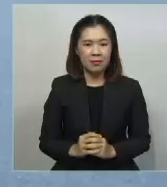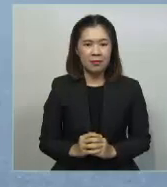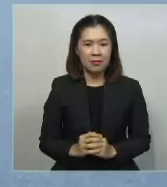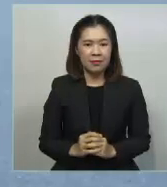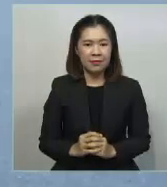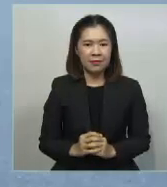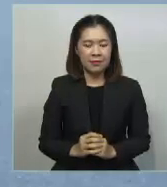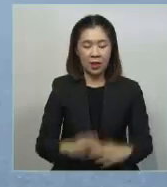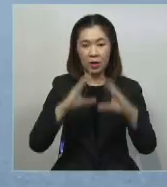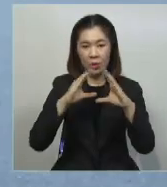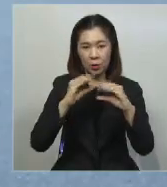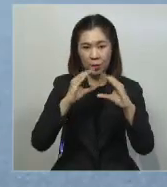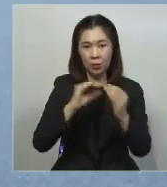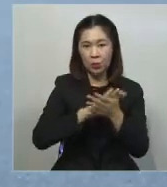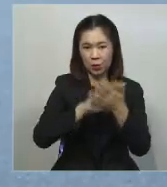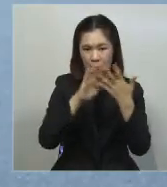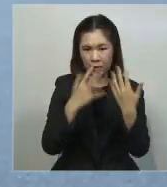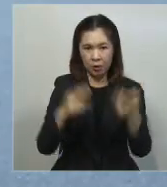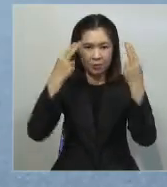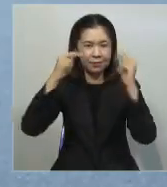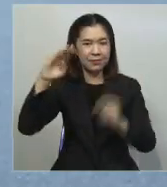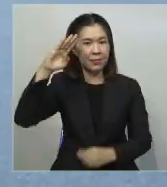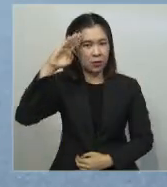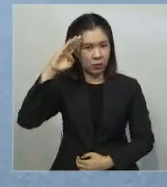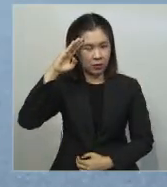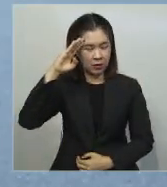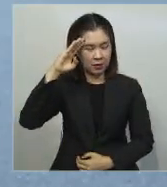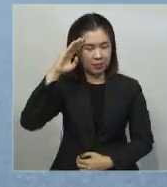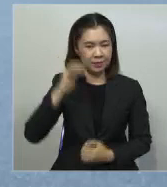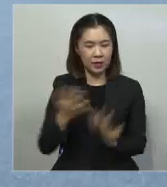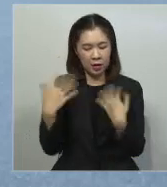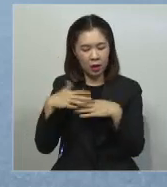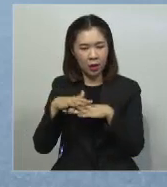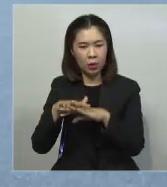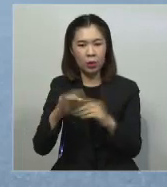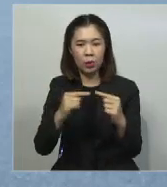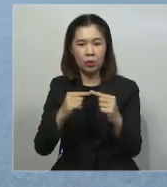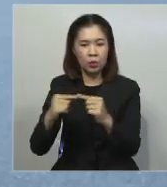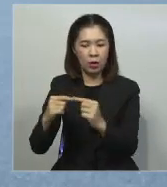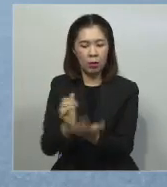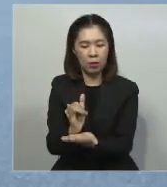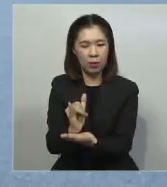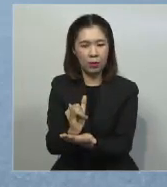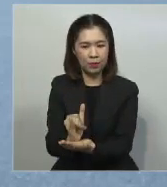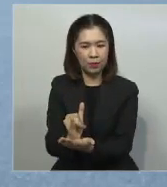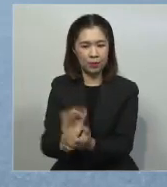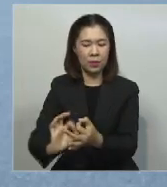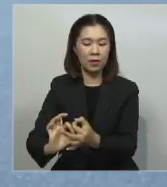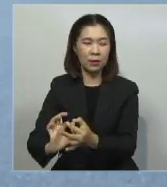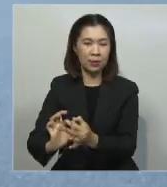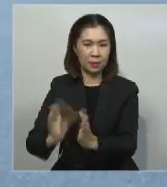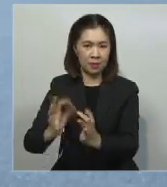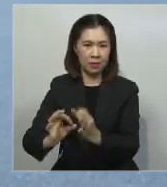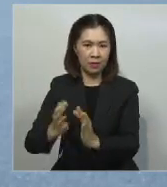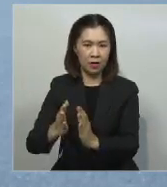หลังจากเสร็จสิ้นการประชุมคณะรัฐมนตรีนะคะนายกรัฐมนตรีจะได้เดินทางไปเข้าร่วมงานพระราชทานเพลิงศพพระเทพวิท